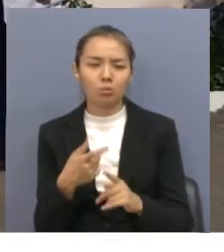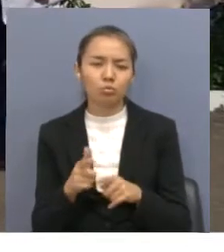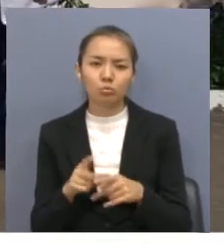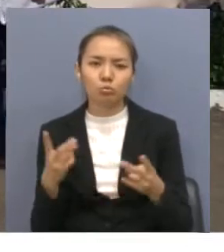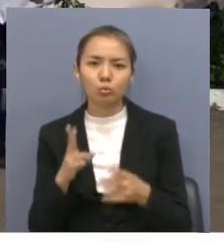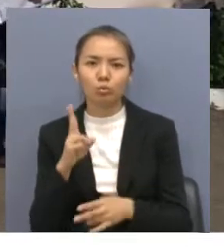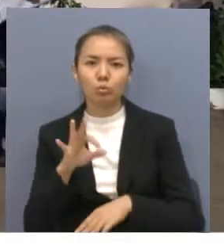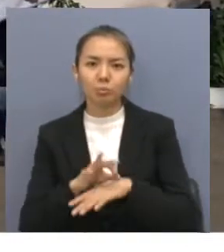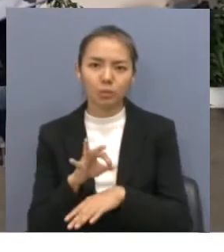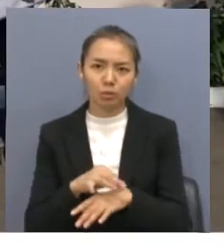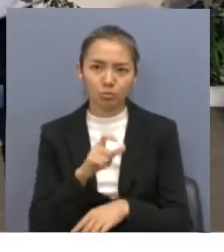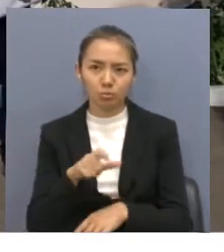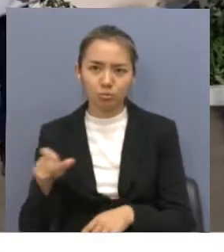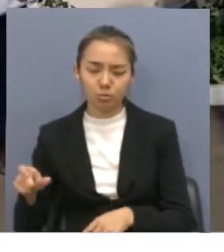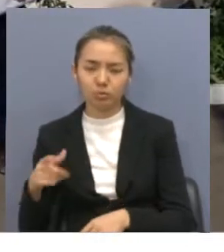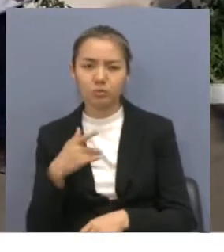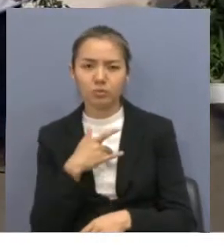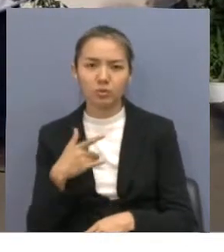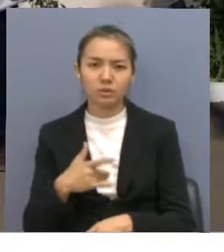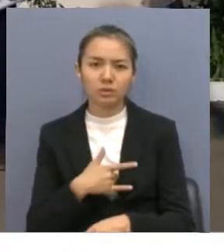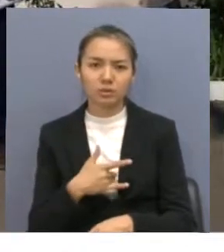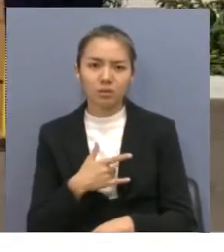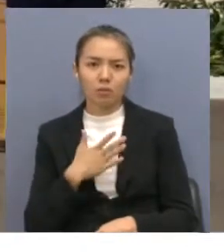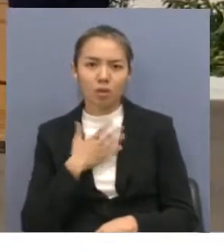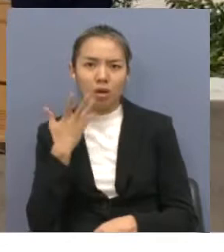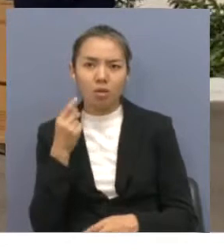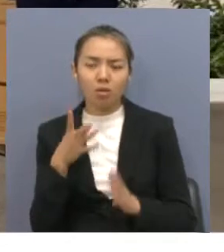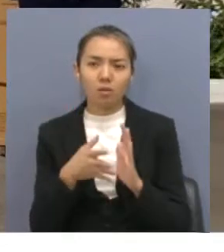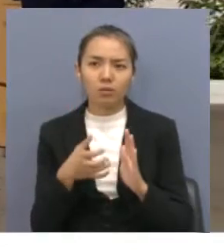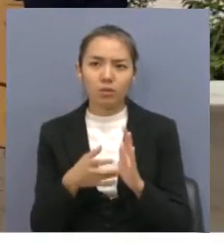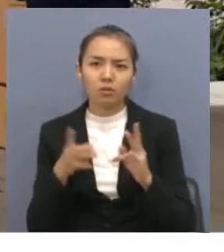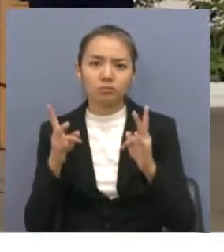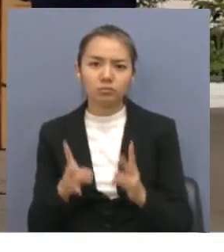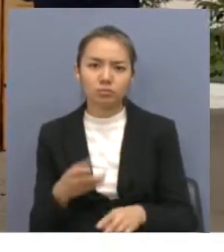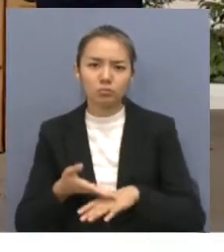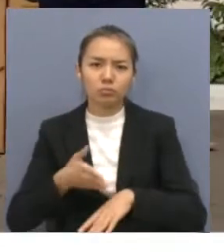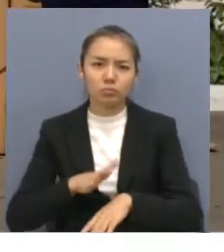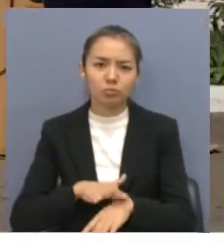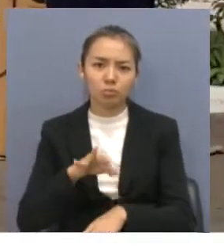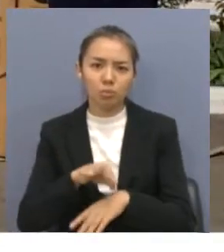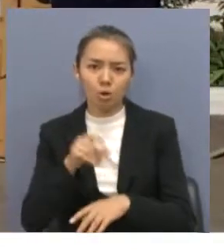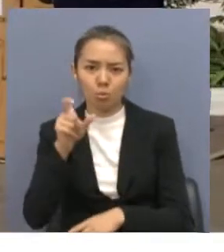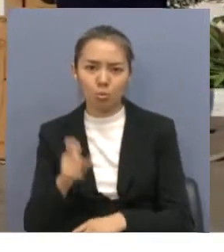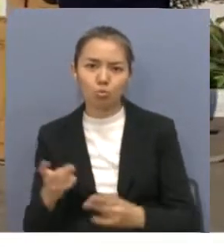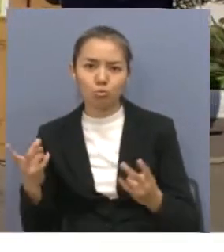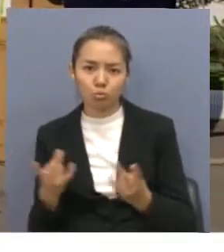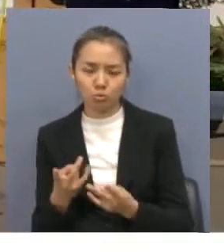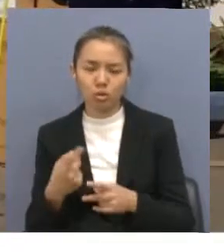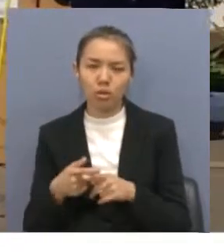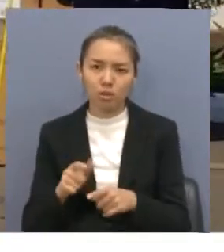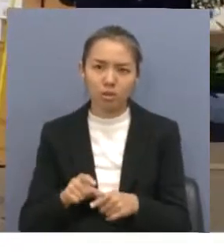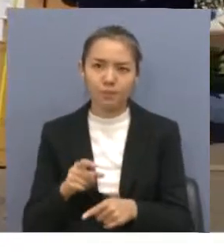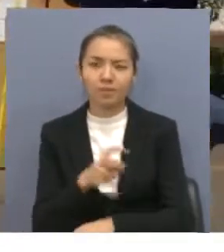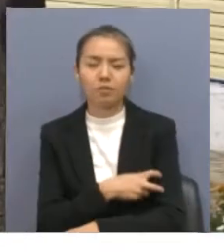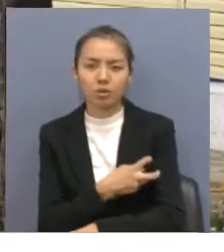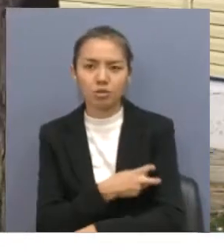аппарат. Ол сондай-ақ өкпе демікпесі мен жүрекке ауа жетіспеушілігіне шалдыққан ауыр жағдайдағы жандарға қажет. Бурабай ауданы